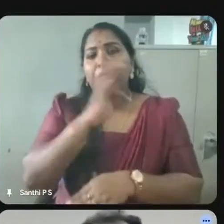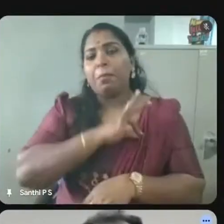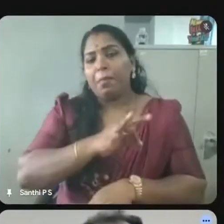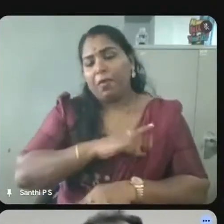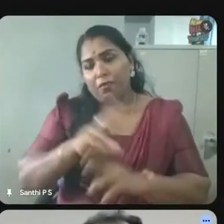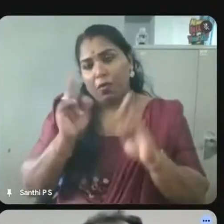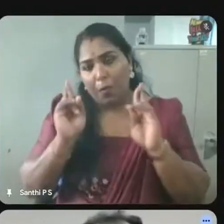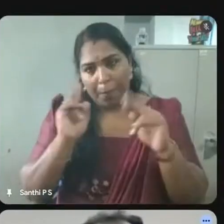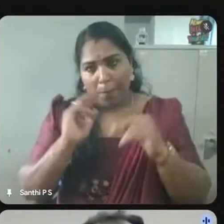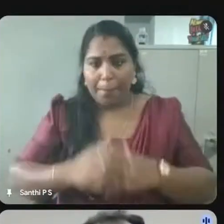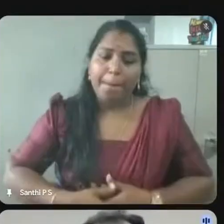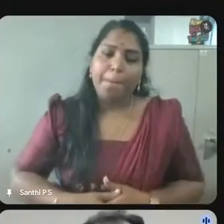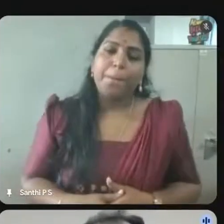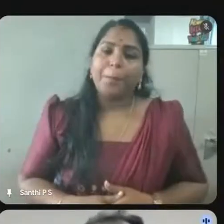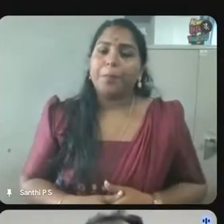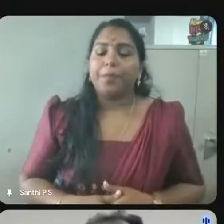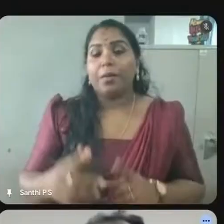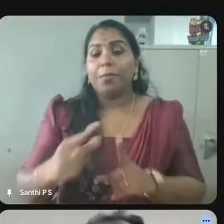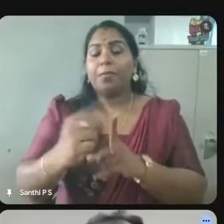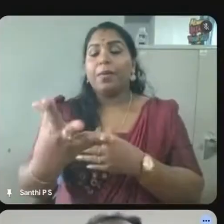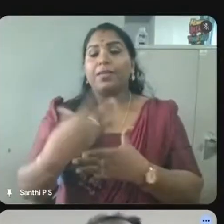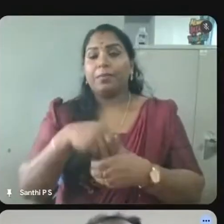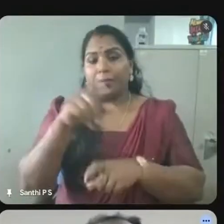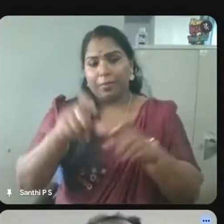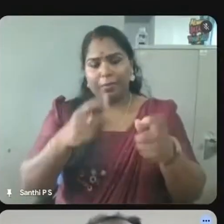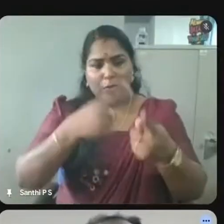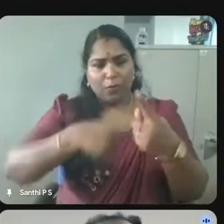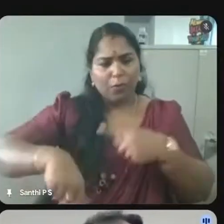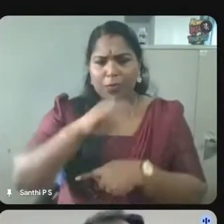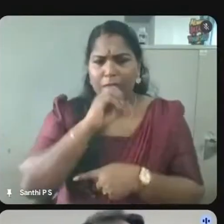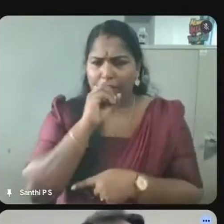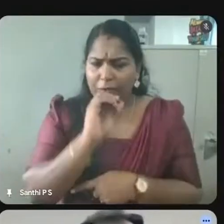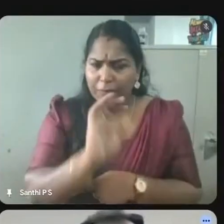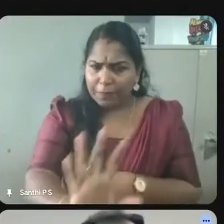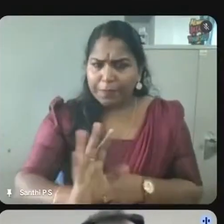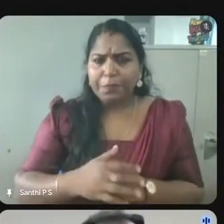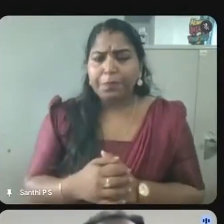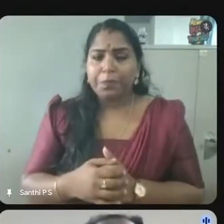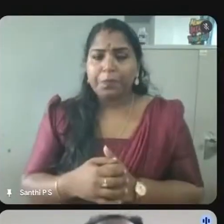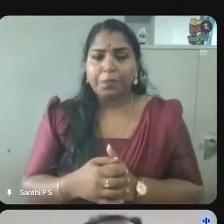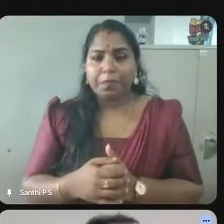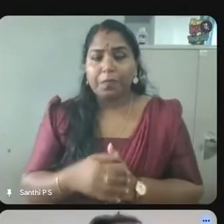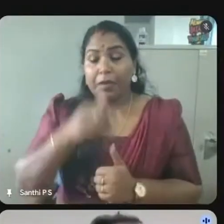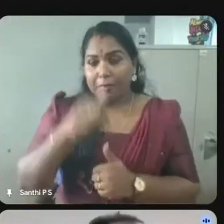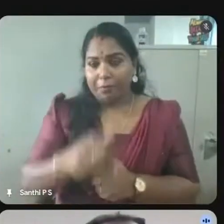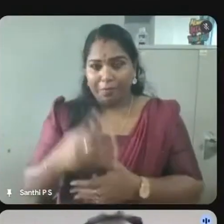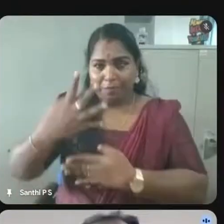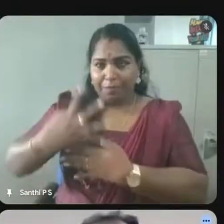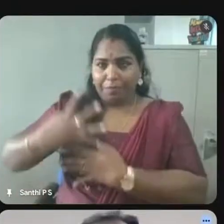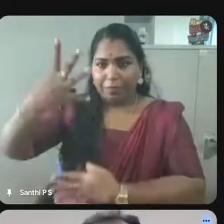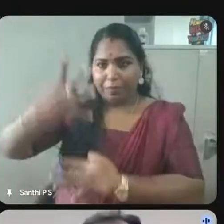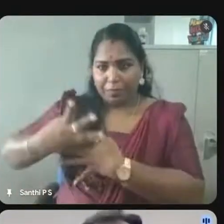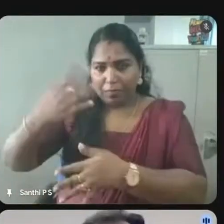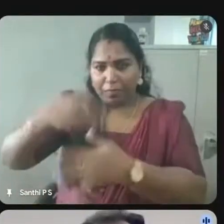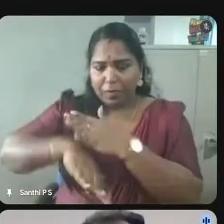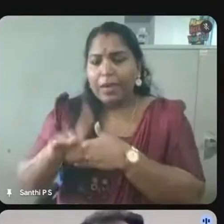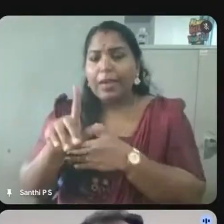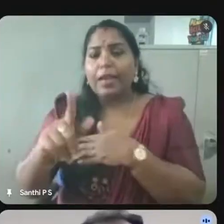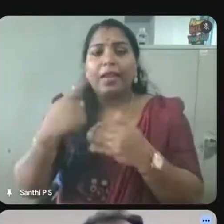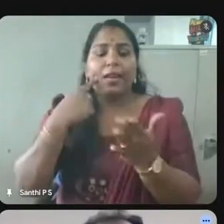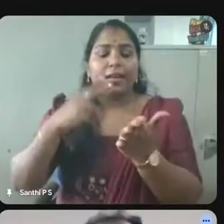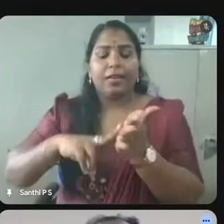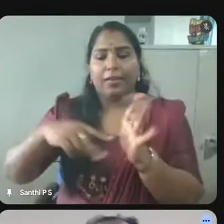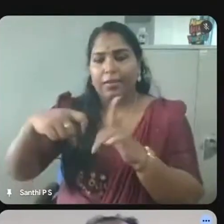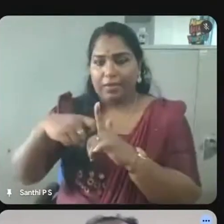വിശ്വസിക്കുന്നു. പങ്കെടുക്കുന്നവരുടെ ശ്രദ്ധയ്ക്ക് ഇപ്പോൾ ചാറ്റ് ബോക്സിൽ ഒരു ലിങ്ക് ഷെയർ